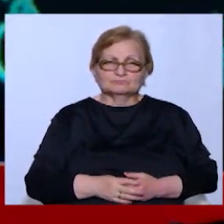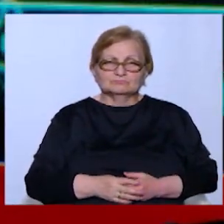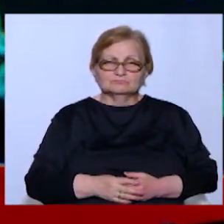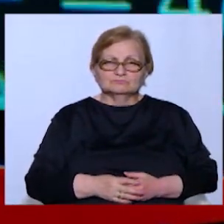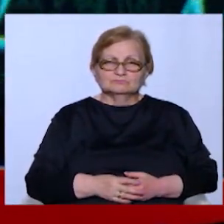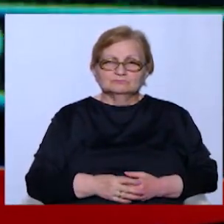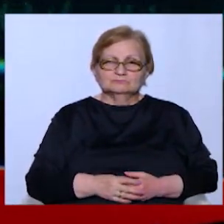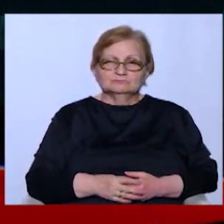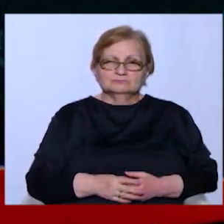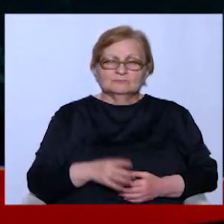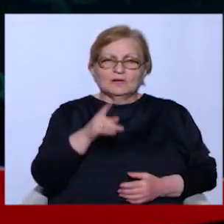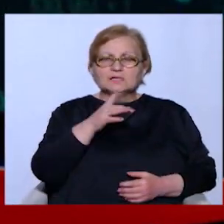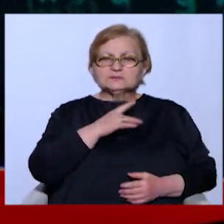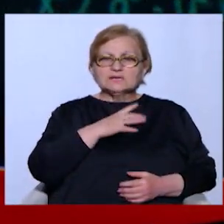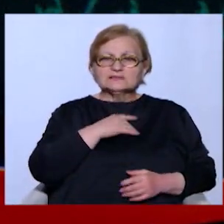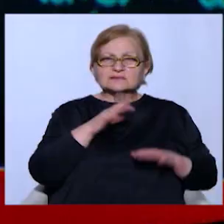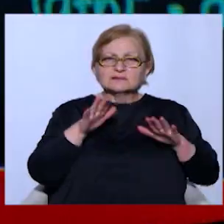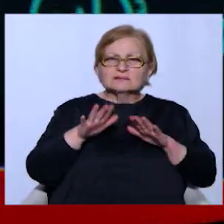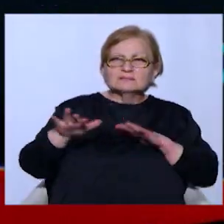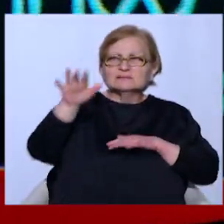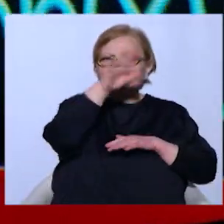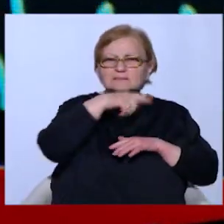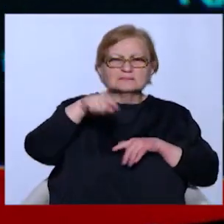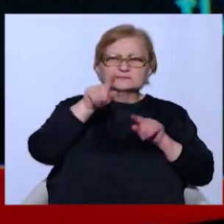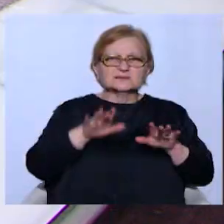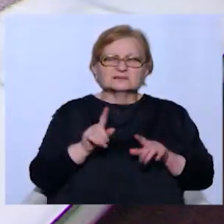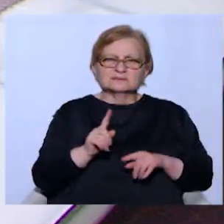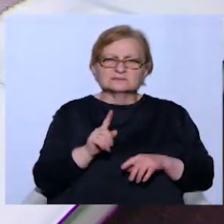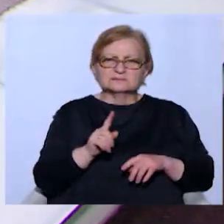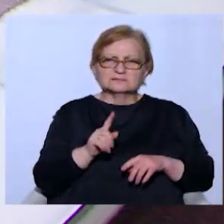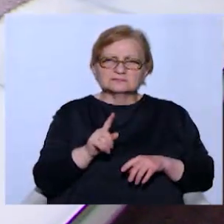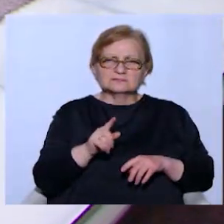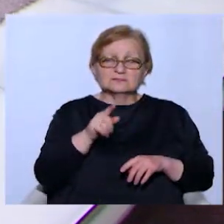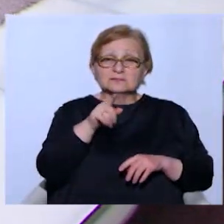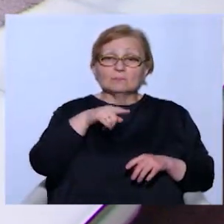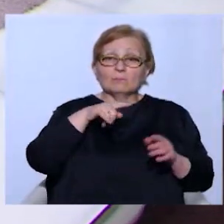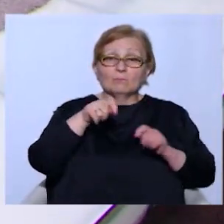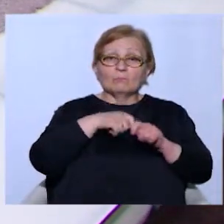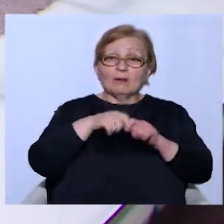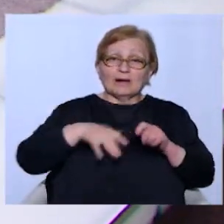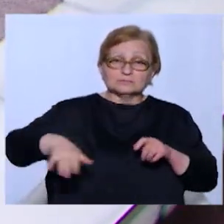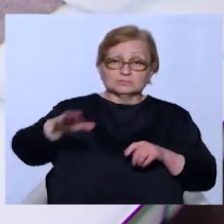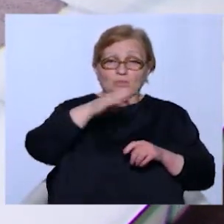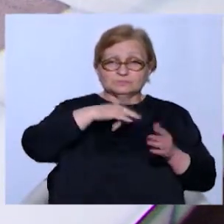რა არის წარმოადგენს ესე თეთრი არე? წრეების გარეთ. წრეების გარეთ არე წარმოადგენს იმ ფართობს, რომელიც